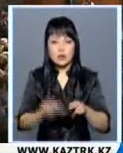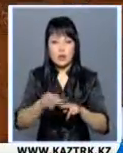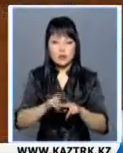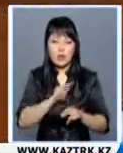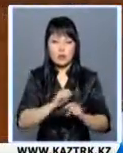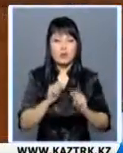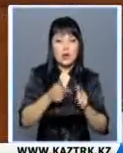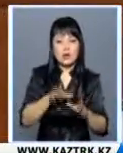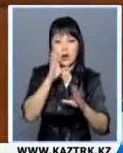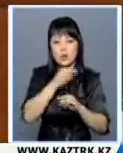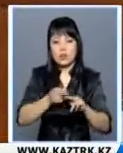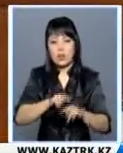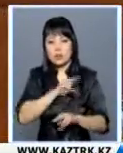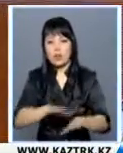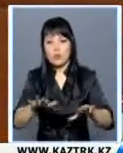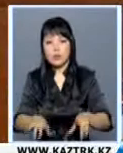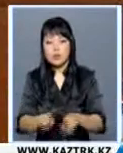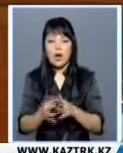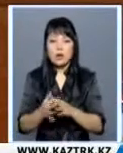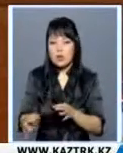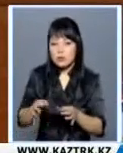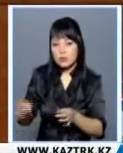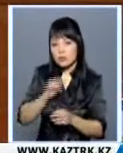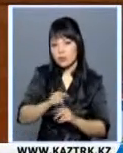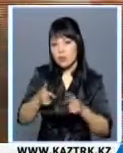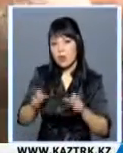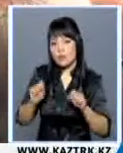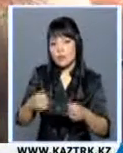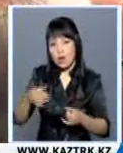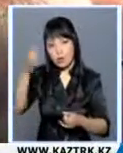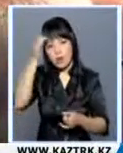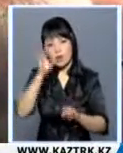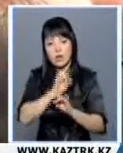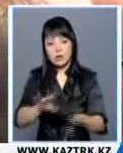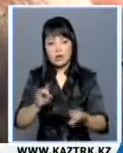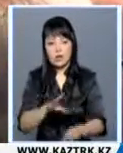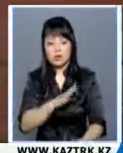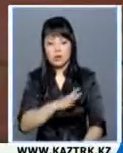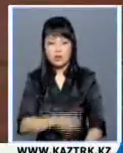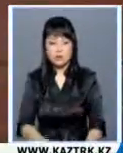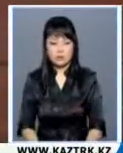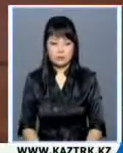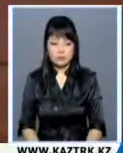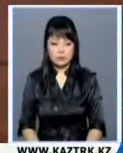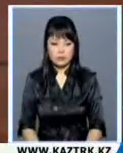қала берді, туған жерінде еңбек қылуына жағдай жасалған. Бұл үлкен бақыт, дейді профессор Михаил Федоров.